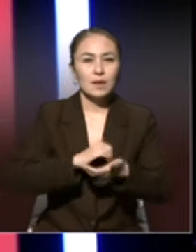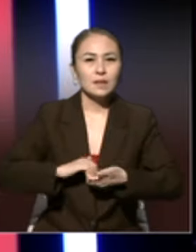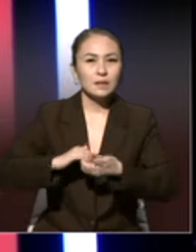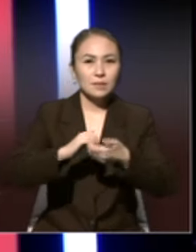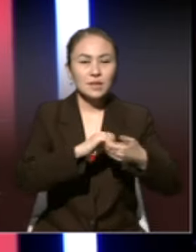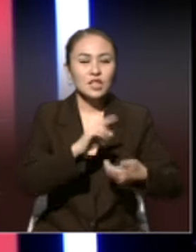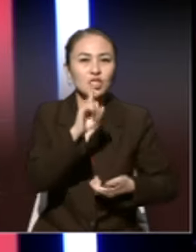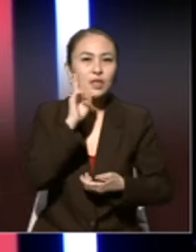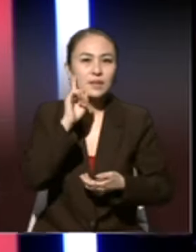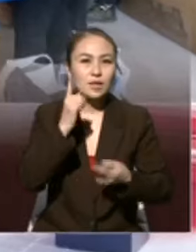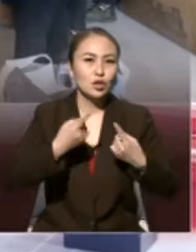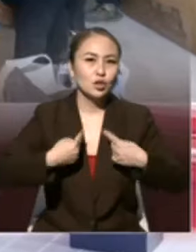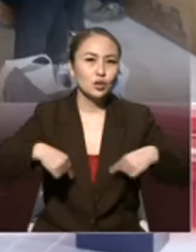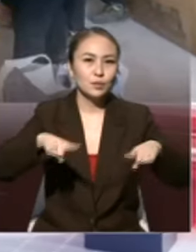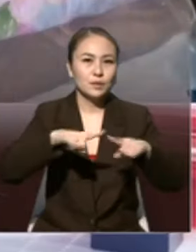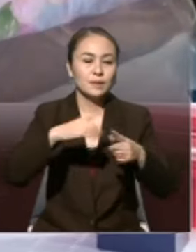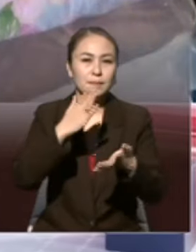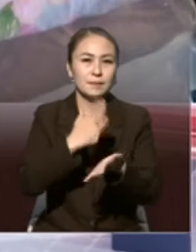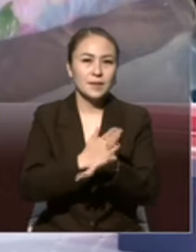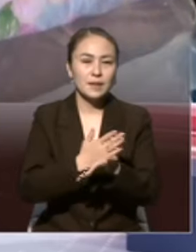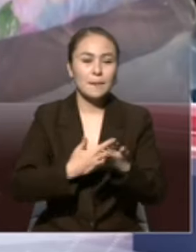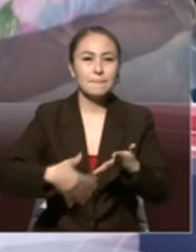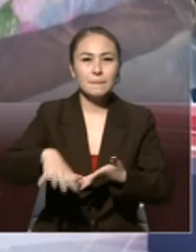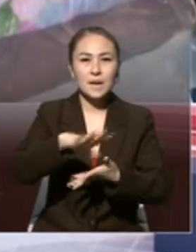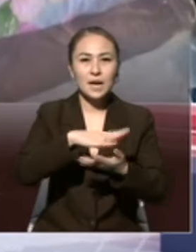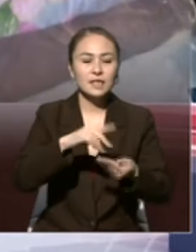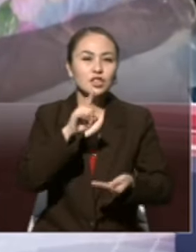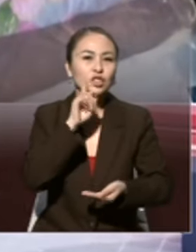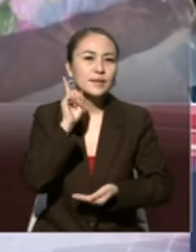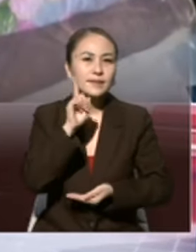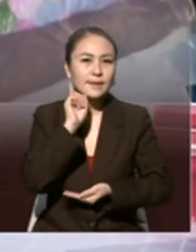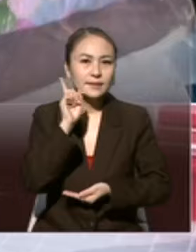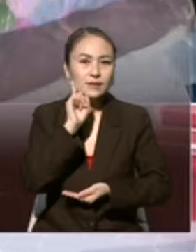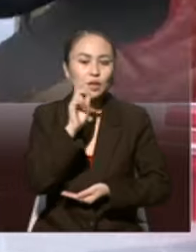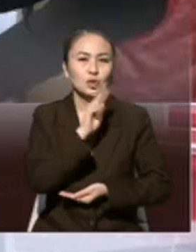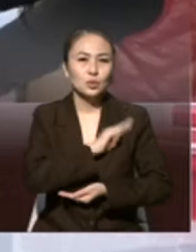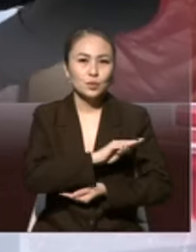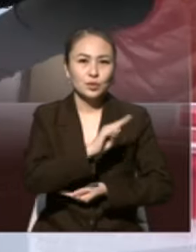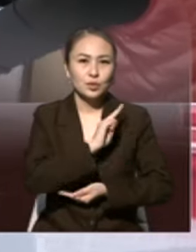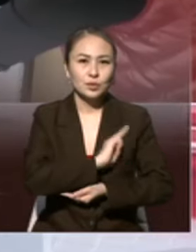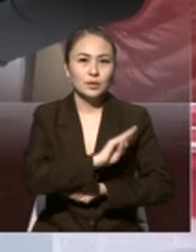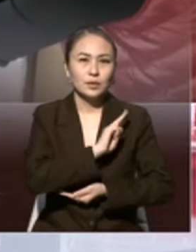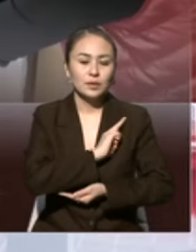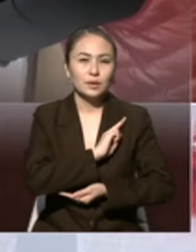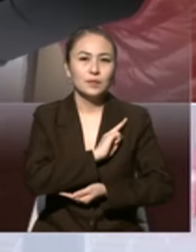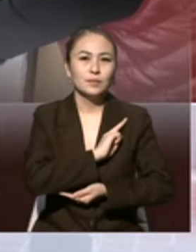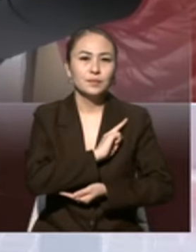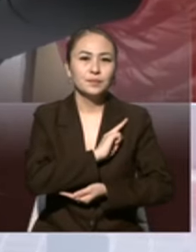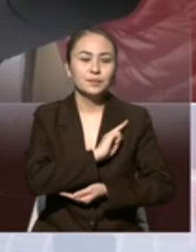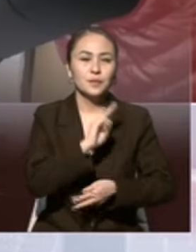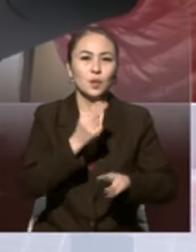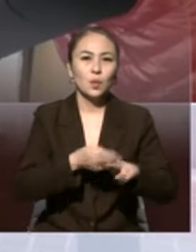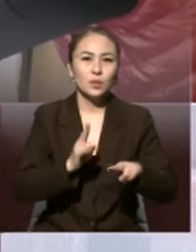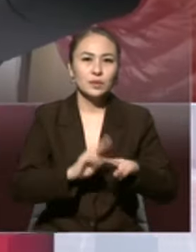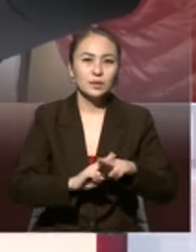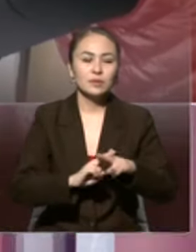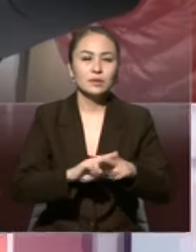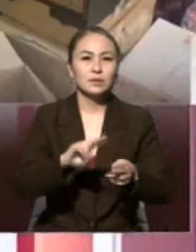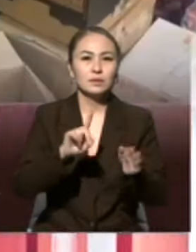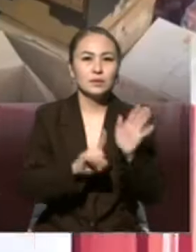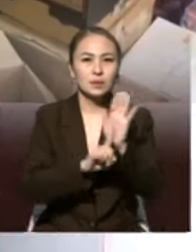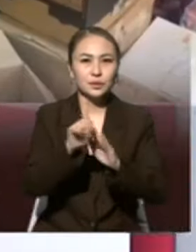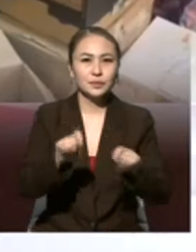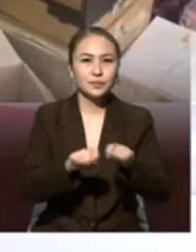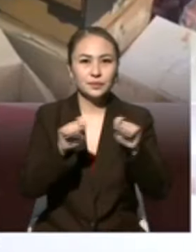жастары деген ұйымымыз бар. Біз барлық жастардың осы жұмысқа жұмылдырып, біз оларды осы іске қосып жатырмыз.